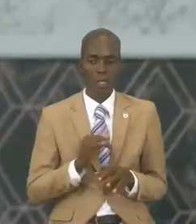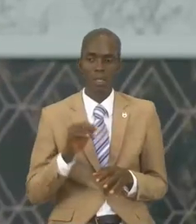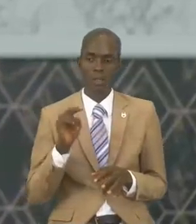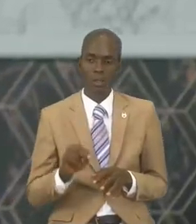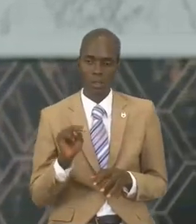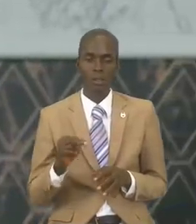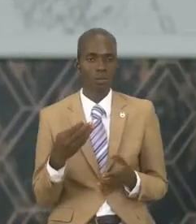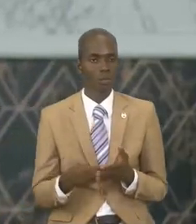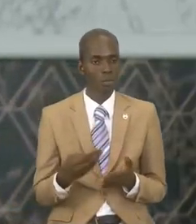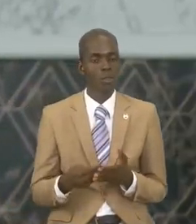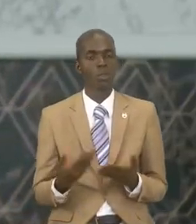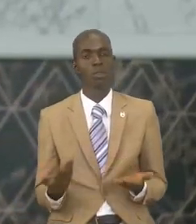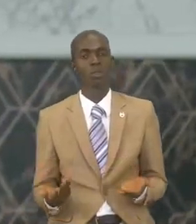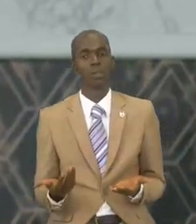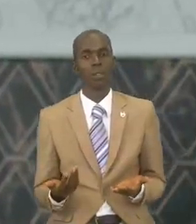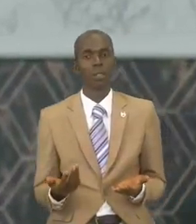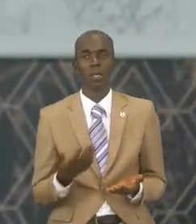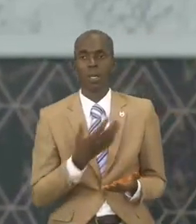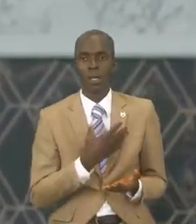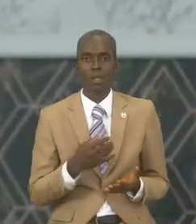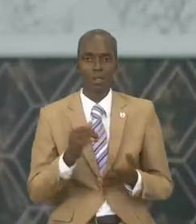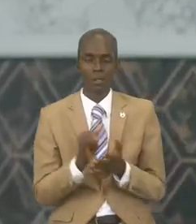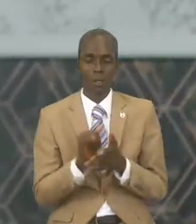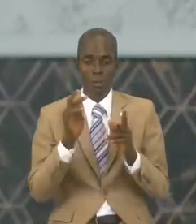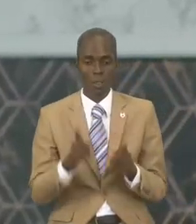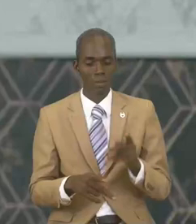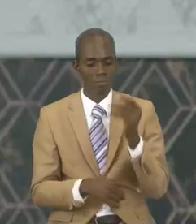l'argent. Il a plongé sa main dans le tronc,